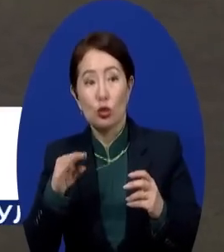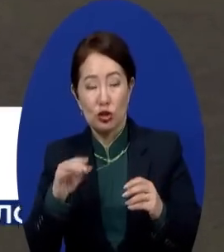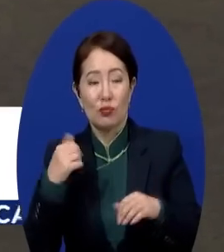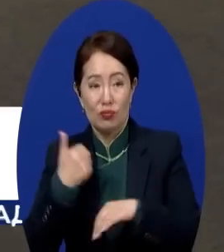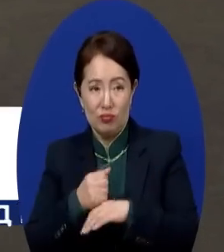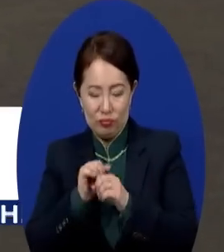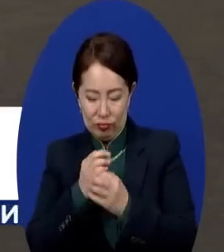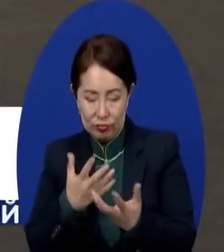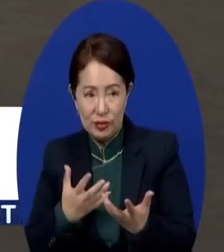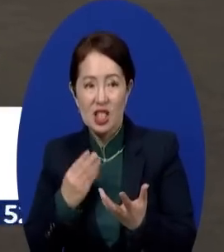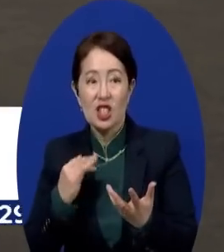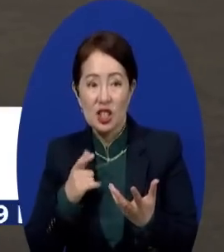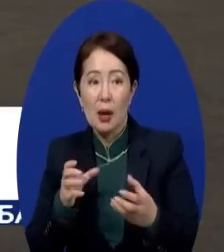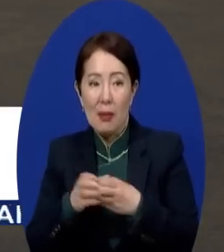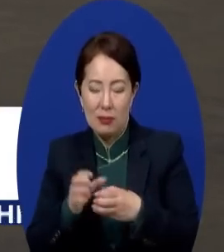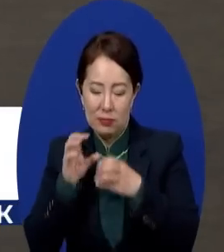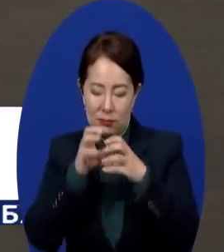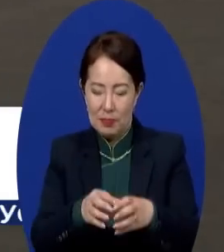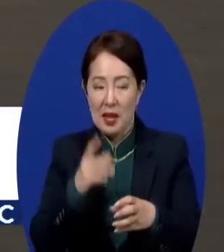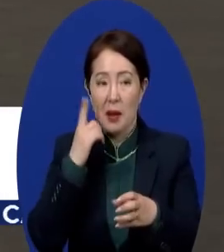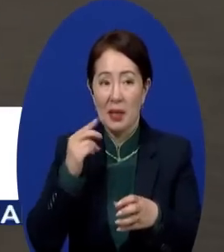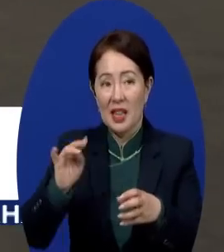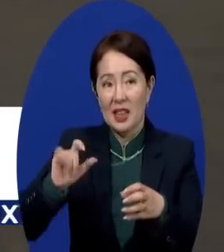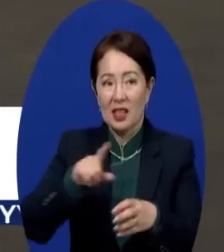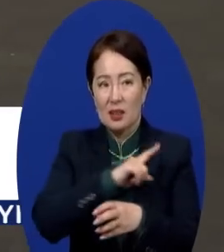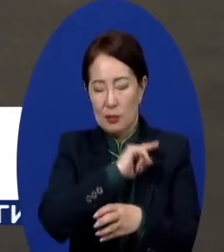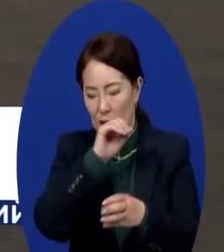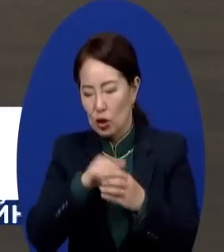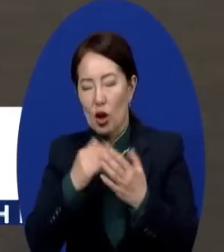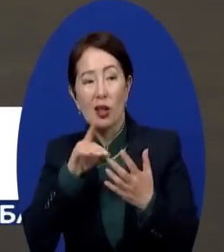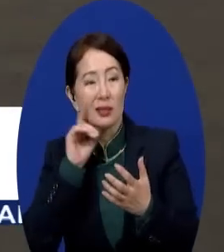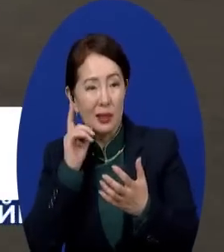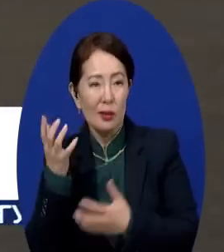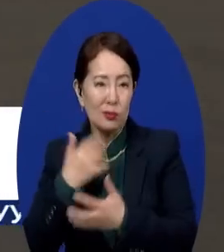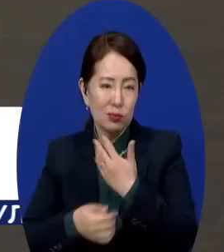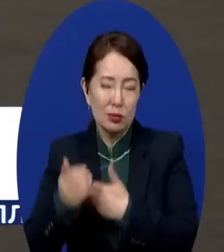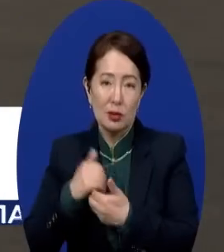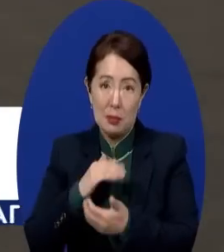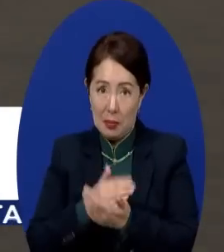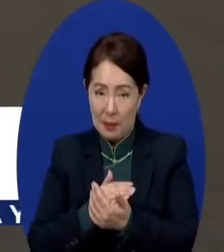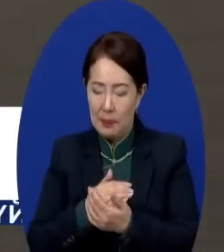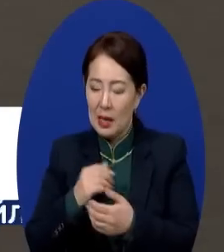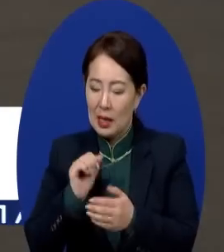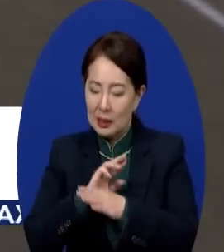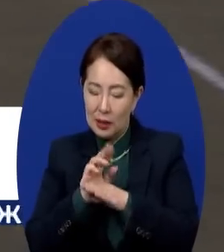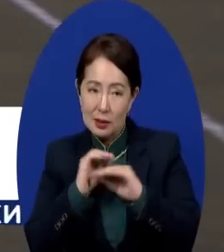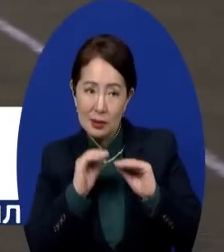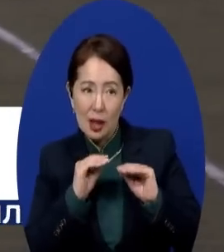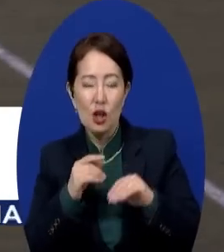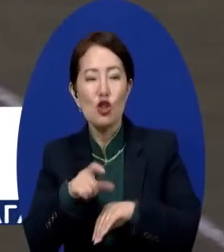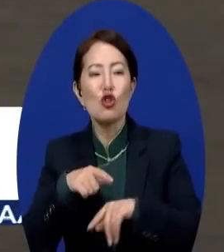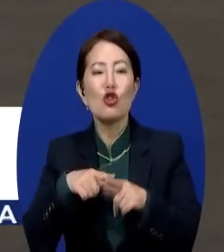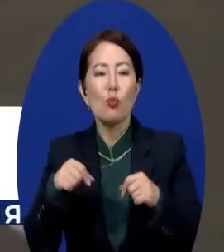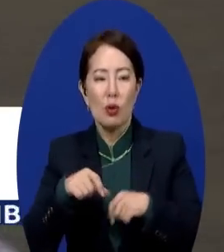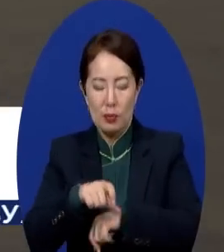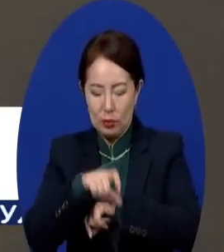тэргүүтэй Шигшөөвагийн бүрэлдэхүүн болон эмгтээчүүдийн лигийн тэмцээнд тоглолдог олон залуу тоглогчид багтаад байгаа юм а. Дасгалжуулагчаар Япон мэргэжилтэн